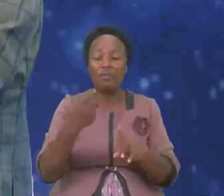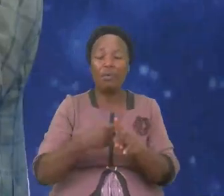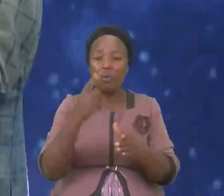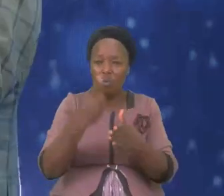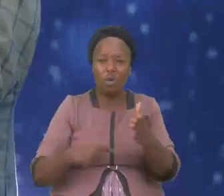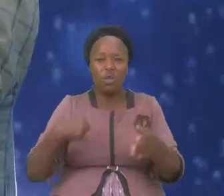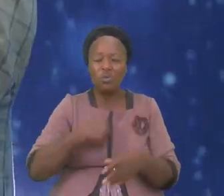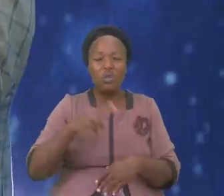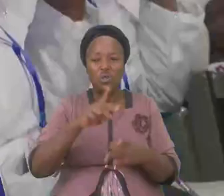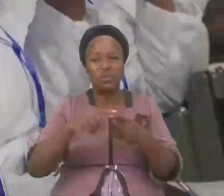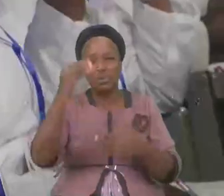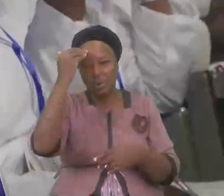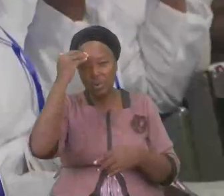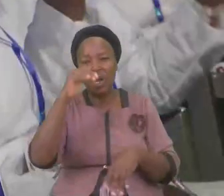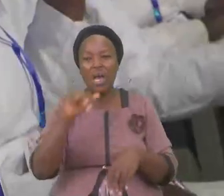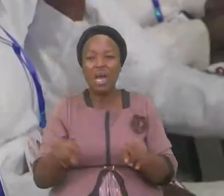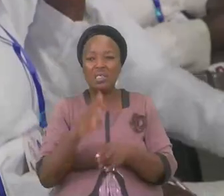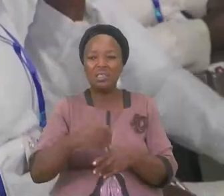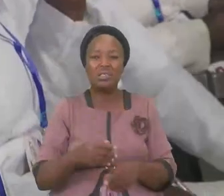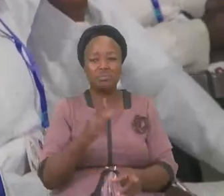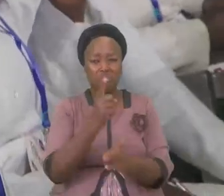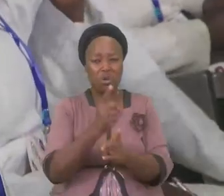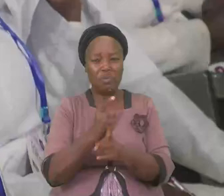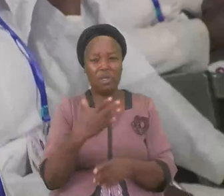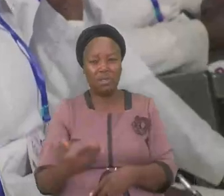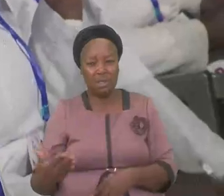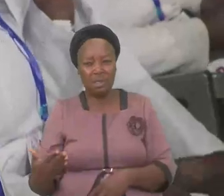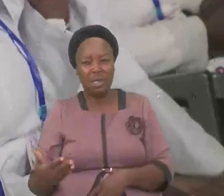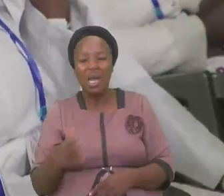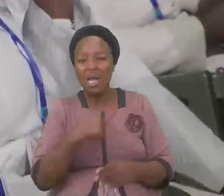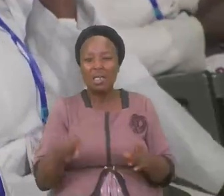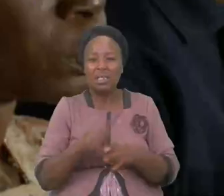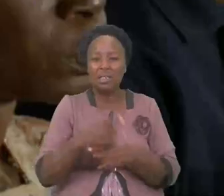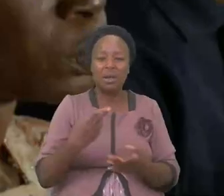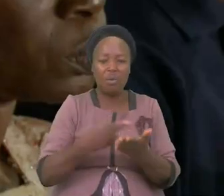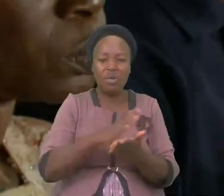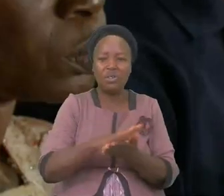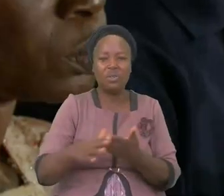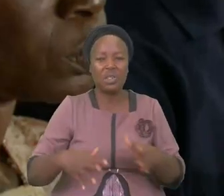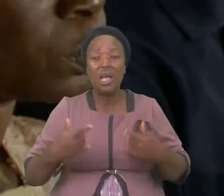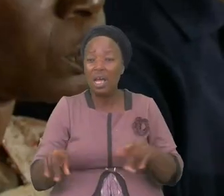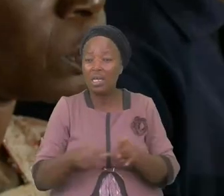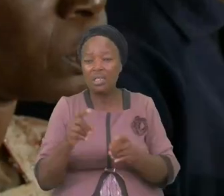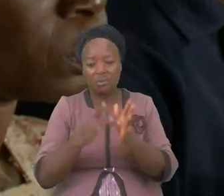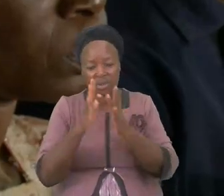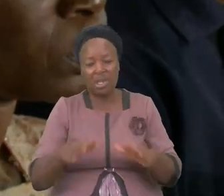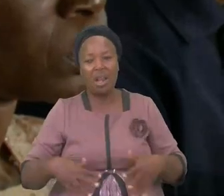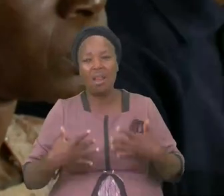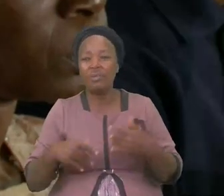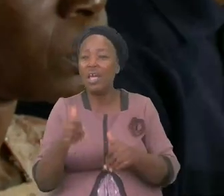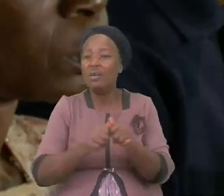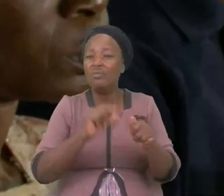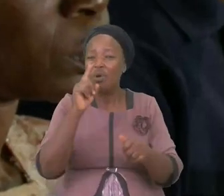Égaré de ce que nous connaissions comme la bonne chose, comme la chose appropriée, comme la vie juste, comme la vie